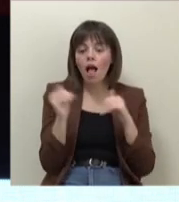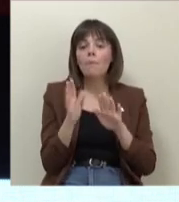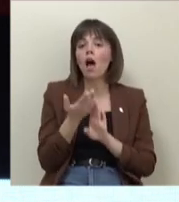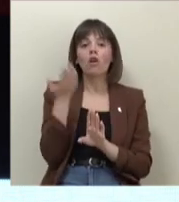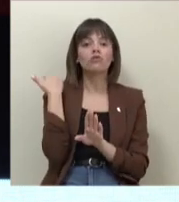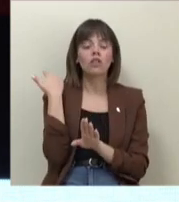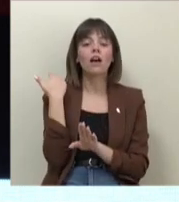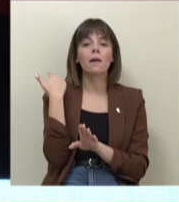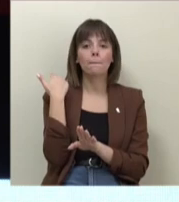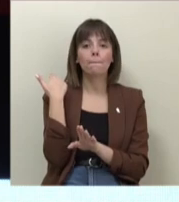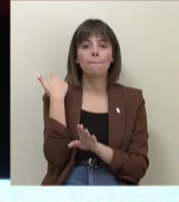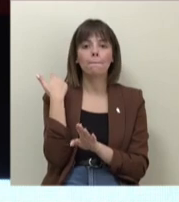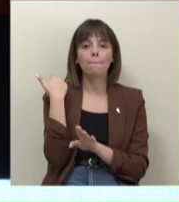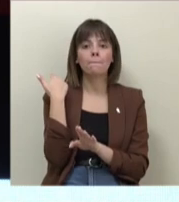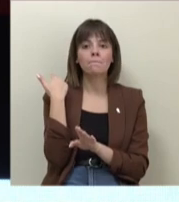gelmeden önce